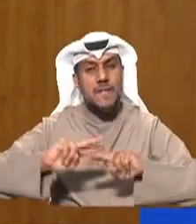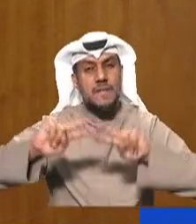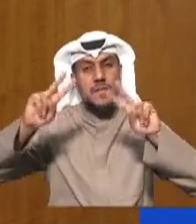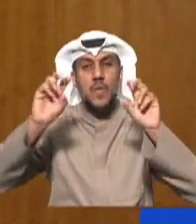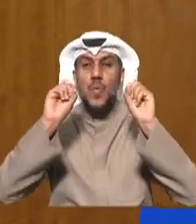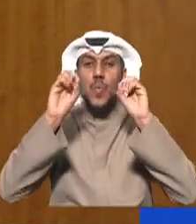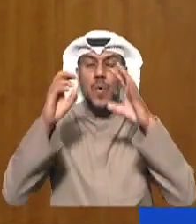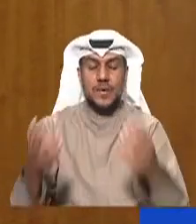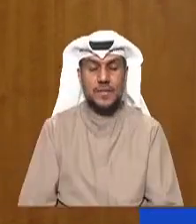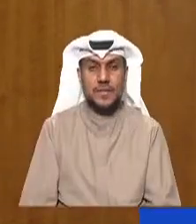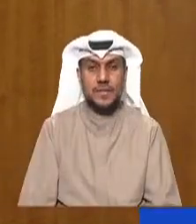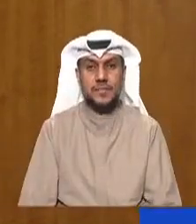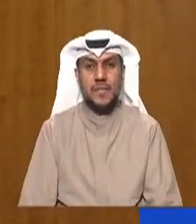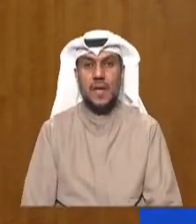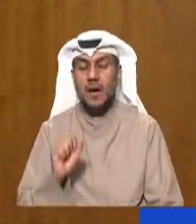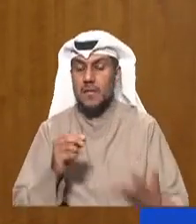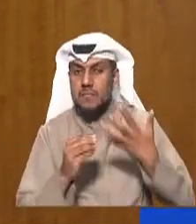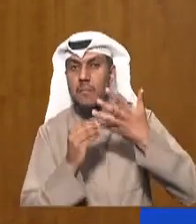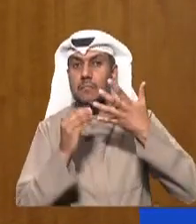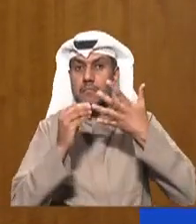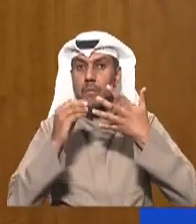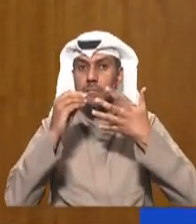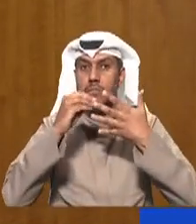مرحلة من مراحل هذا الوباء،